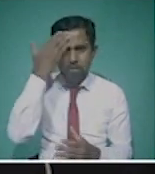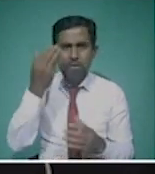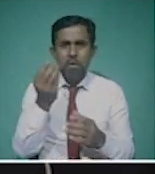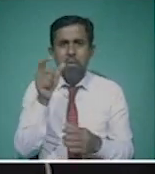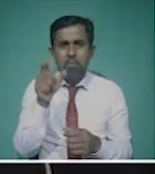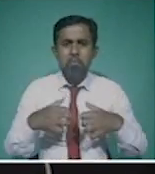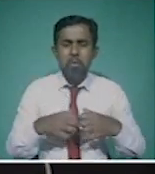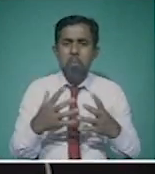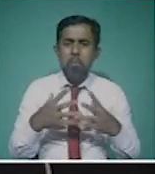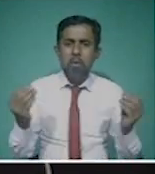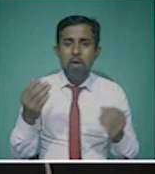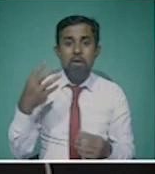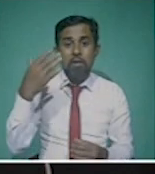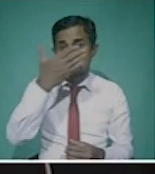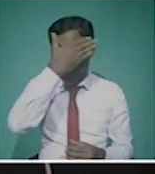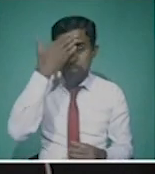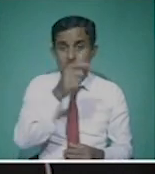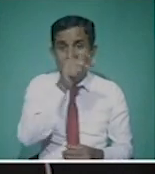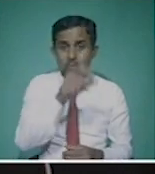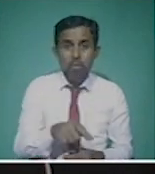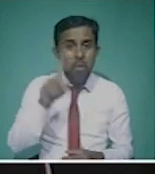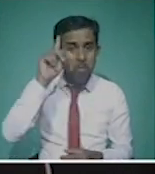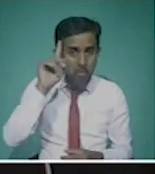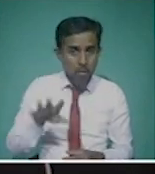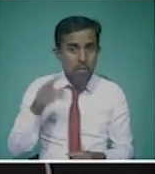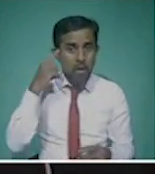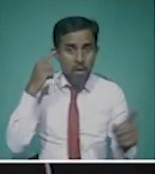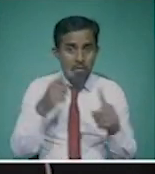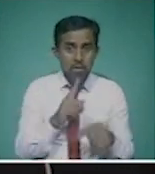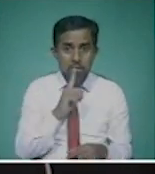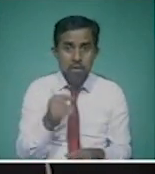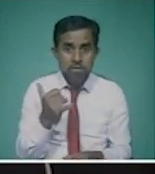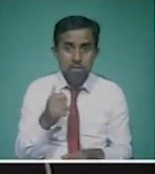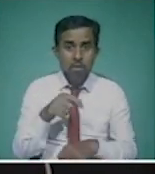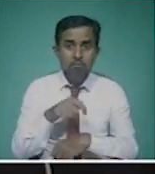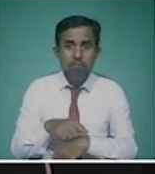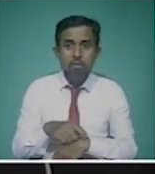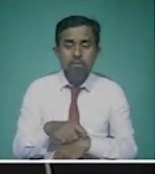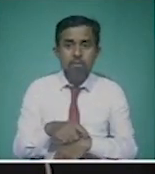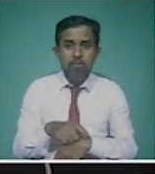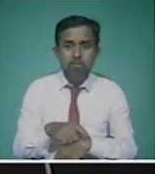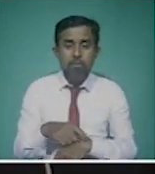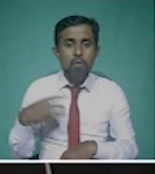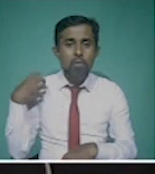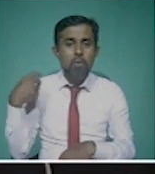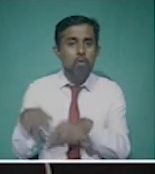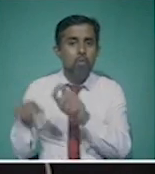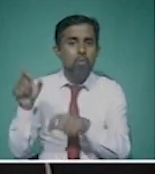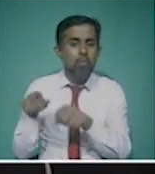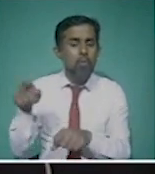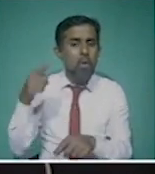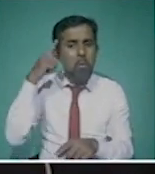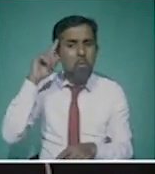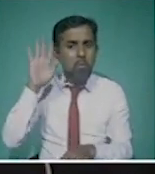Makrode, Apila Shehil, Enbadi, Sila Samangalil, Muslim Gulude, Apila Shehil, Muran Bata Vishema, Hirikan the